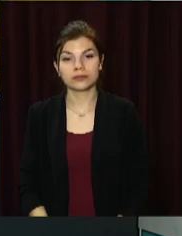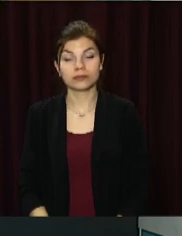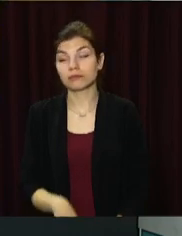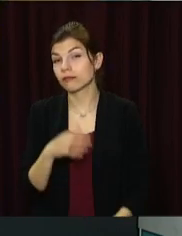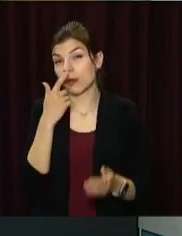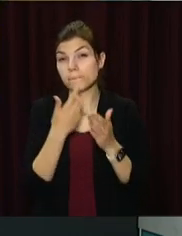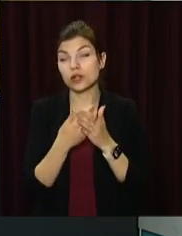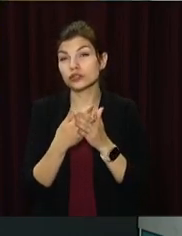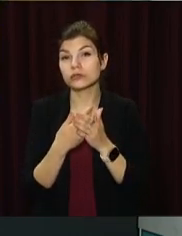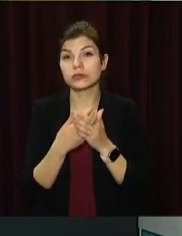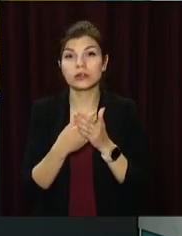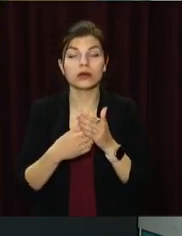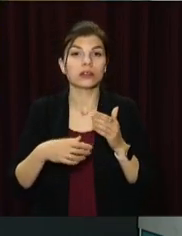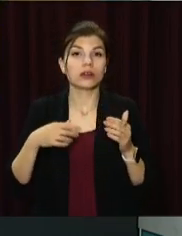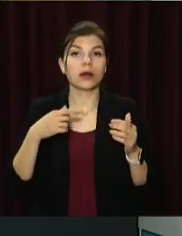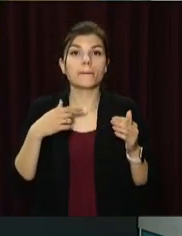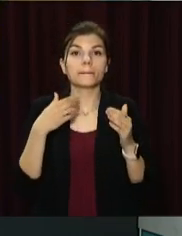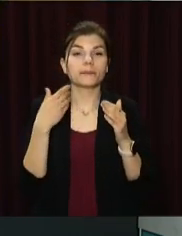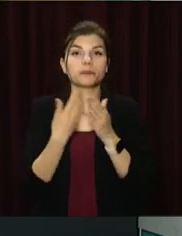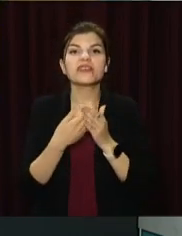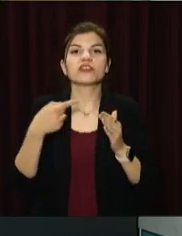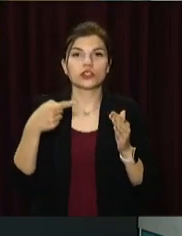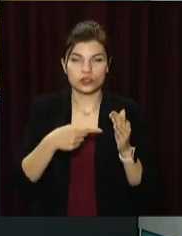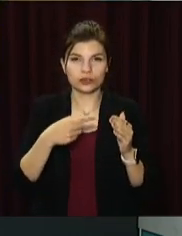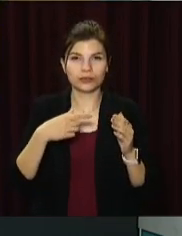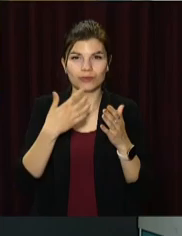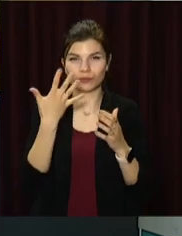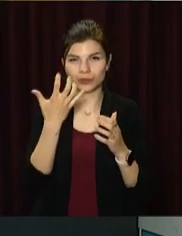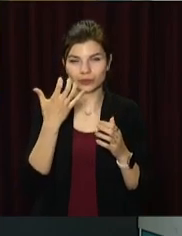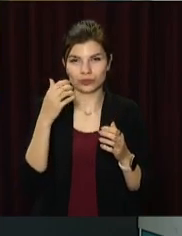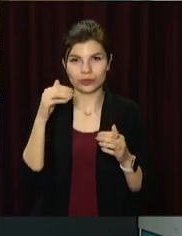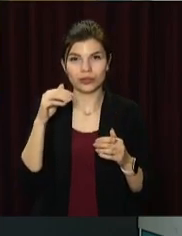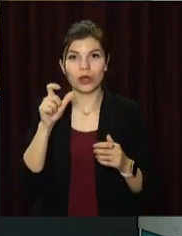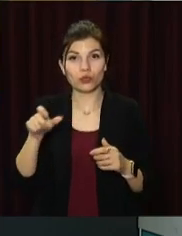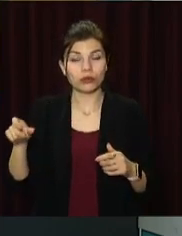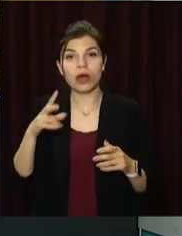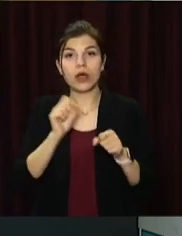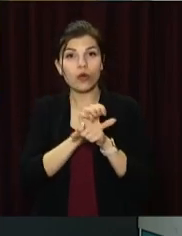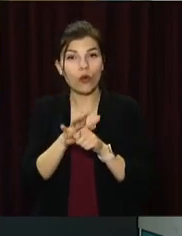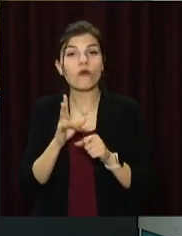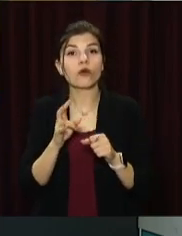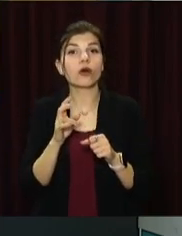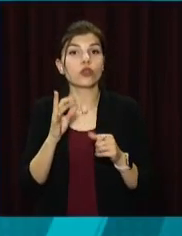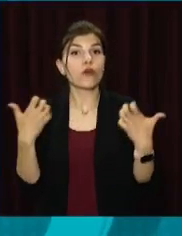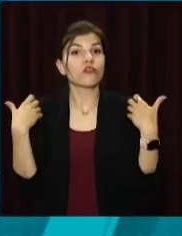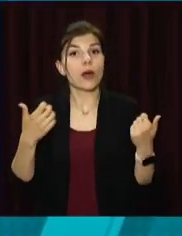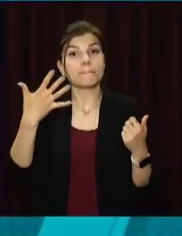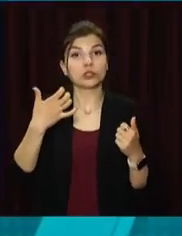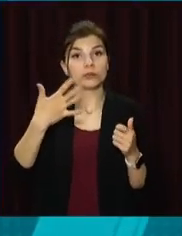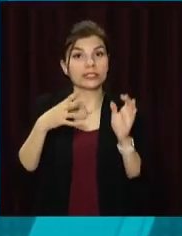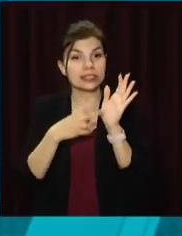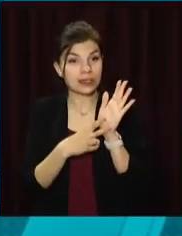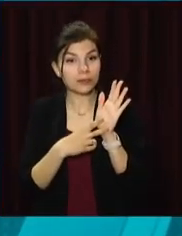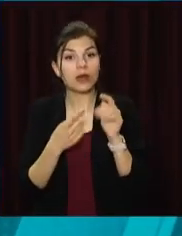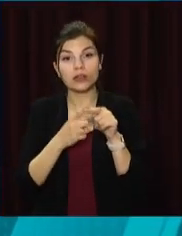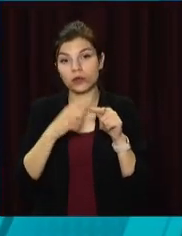Майже 500 мешканців Дніпропетровщини захворіли минулої доби на ковід. Водночас одужали 557 людей.